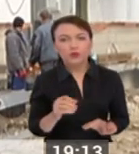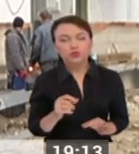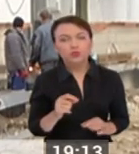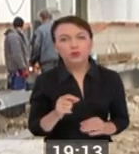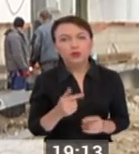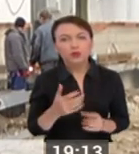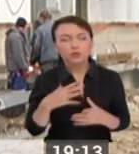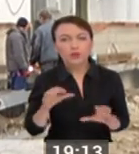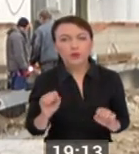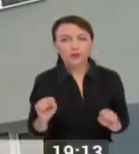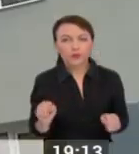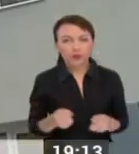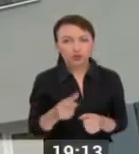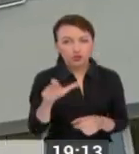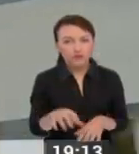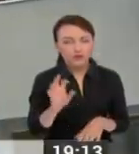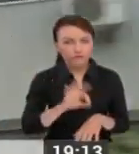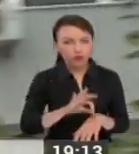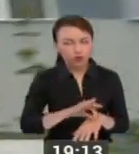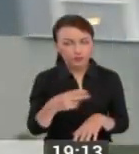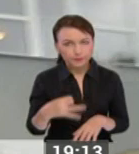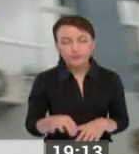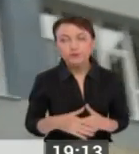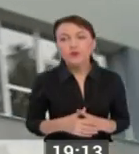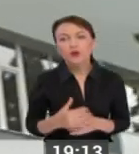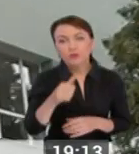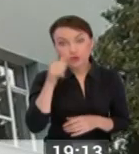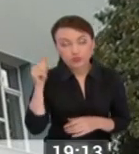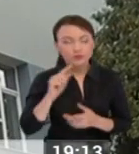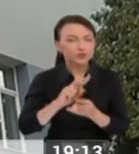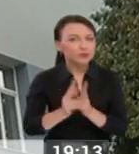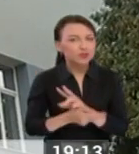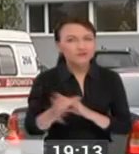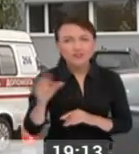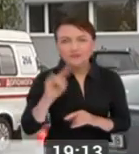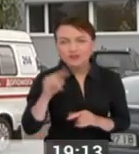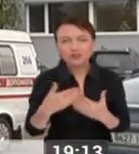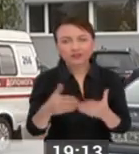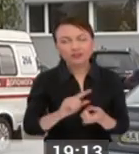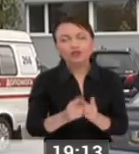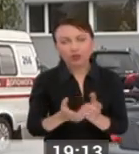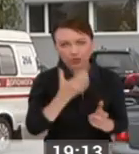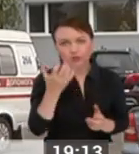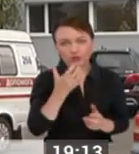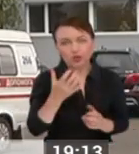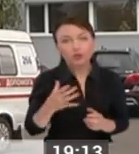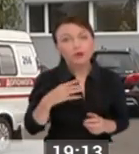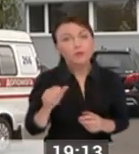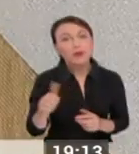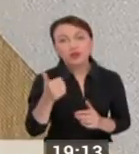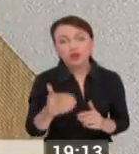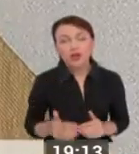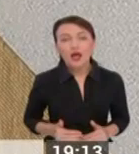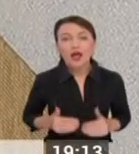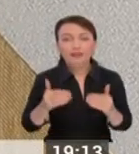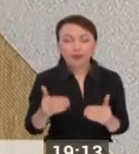стану, щоб не переохолодити хворого. Торік коштом міста замінили усі вікна і двері, стало тепліше. То був перший етап